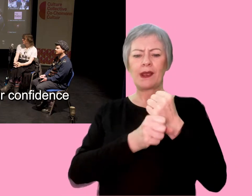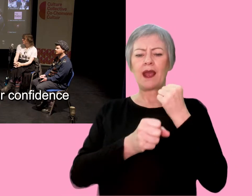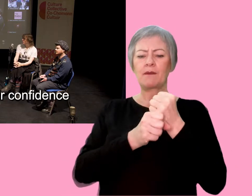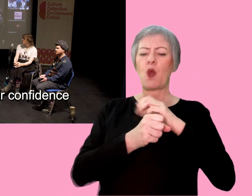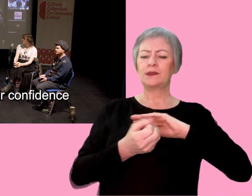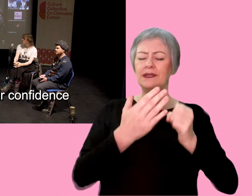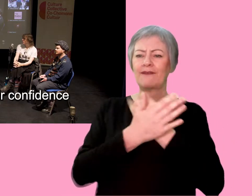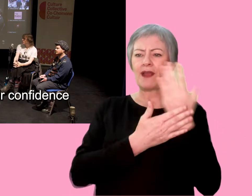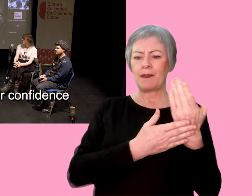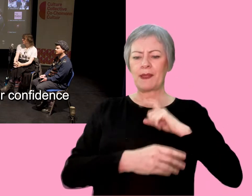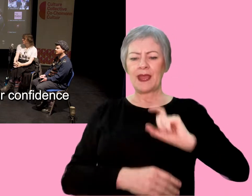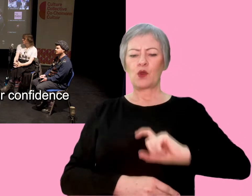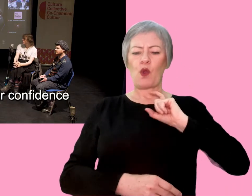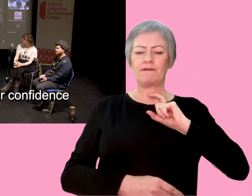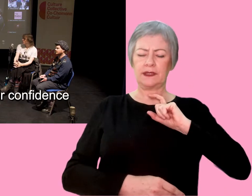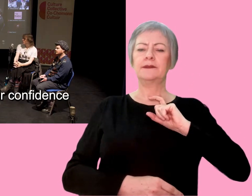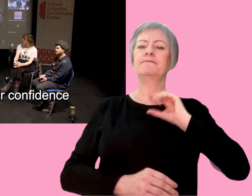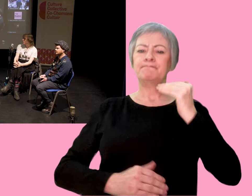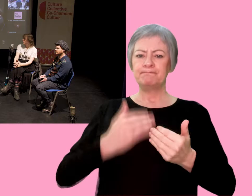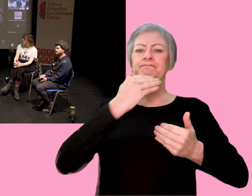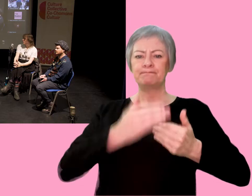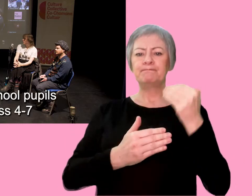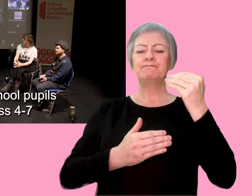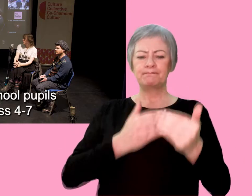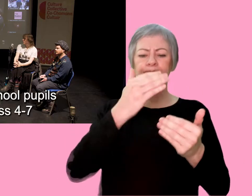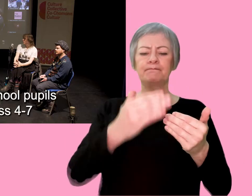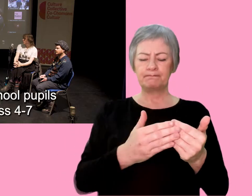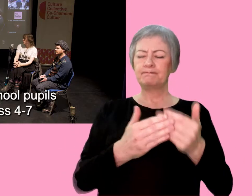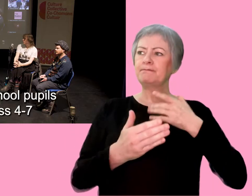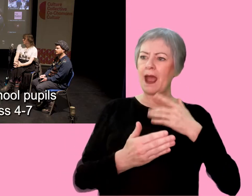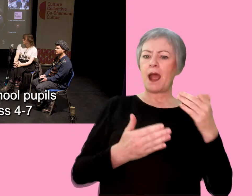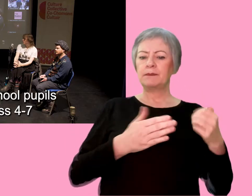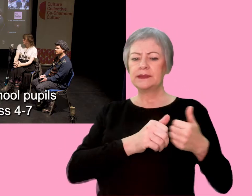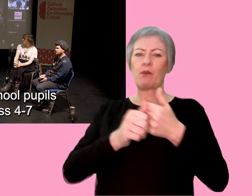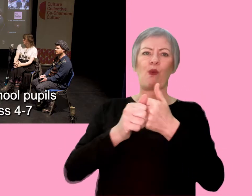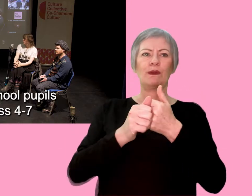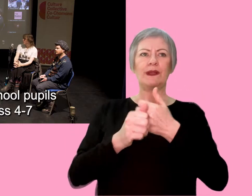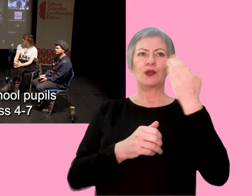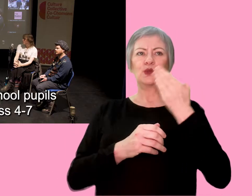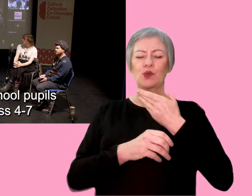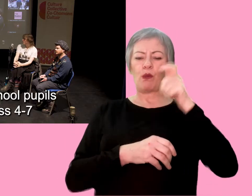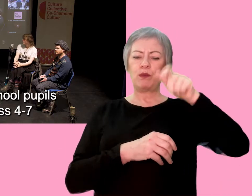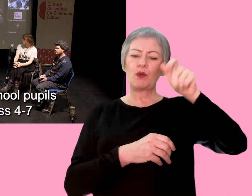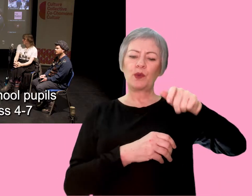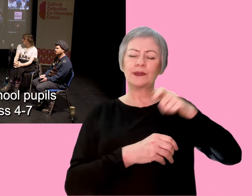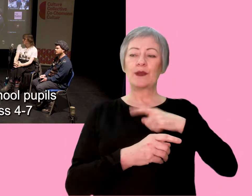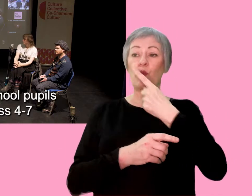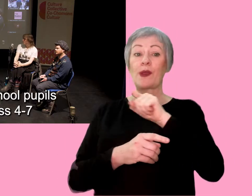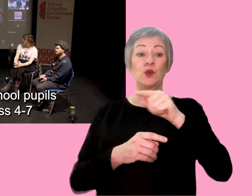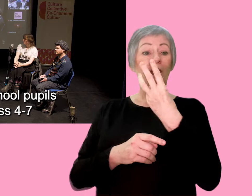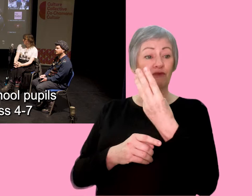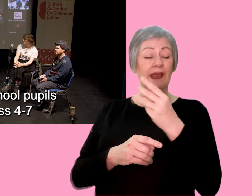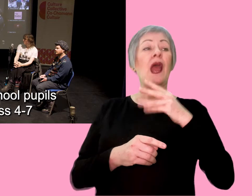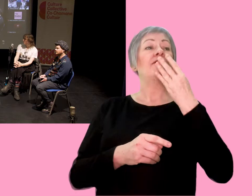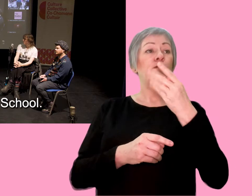het tokkel misnjach big weg. Ha mi kutjach de torsteich je skalleren klas 1-3